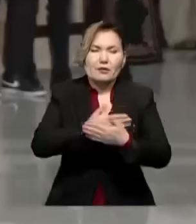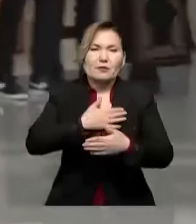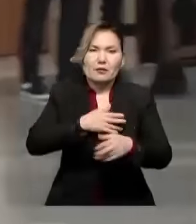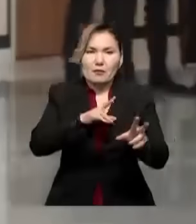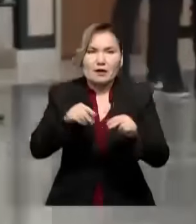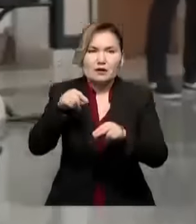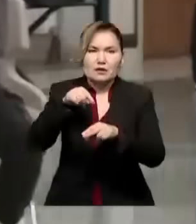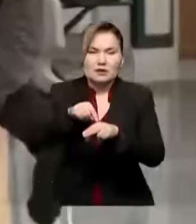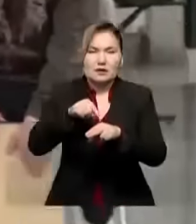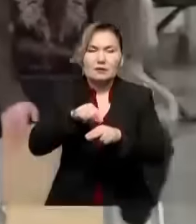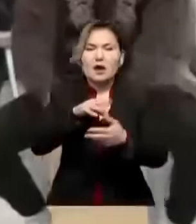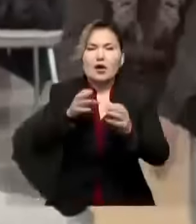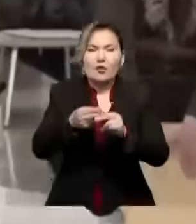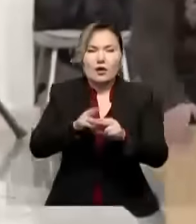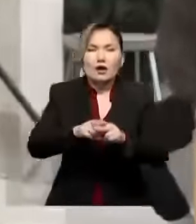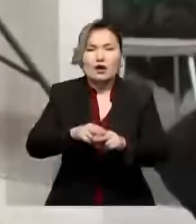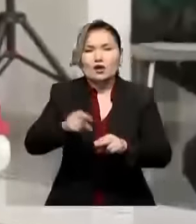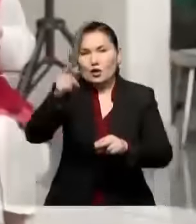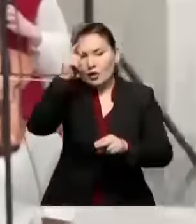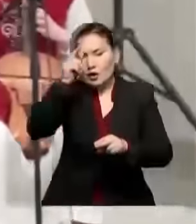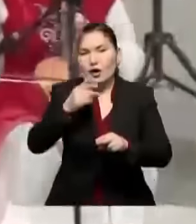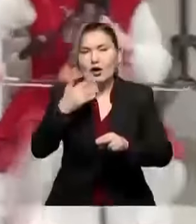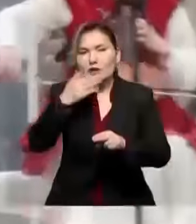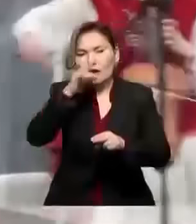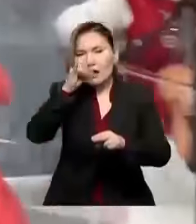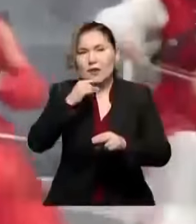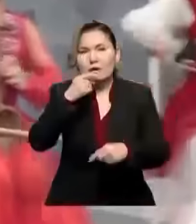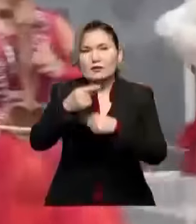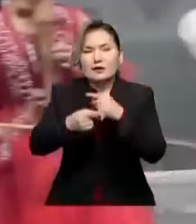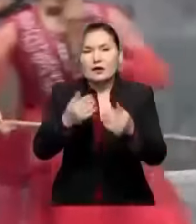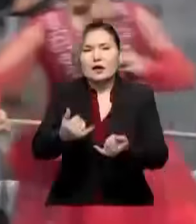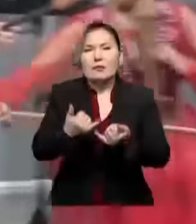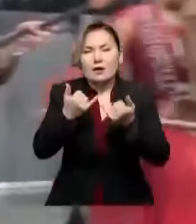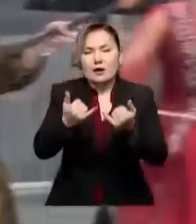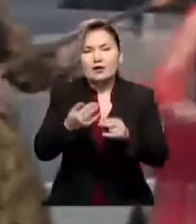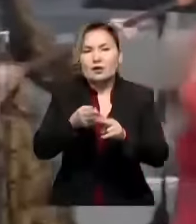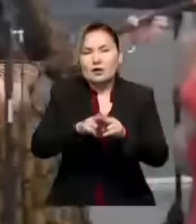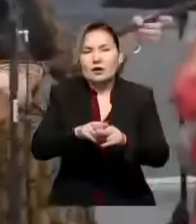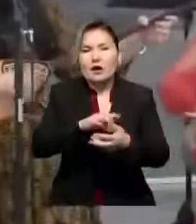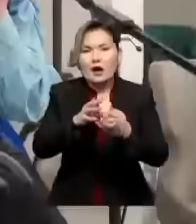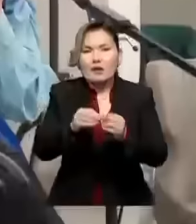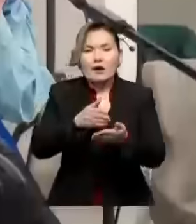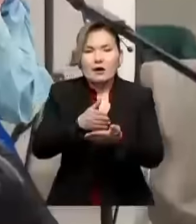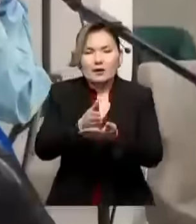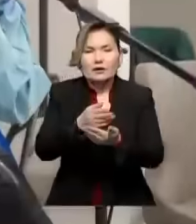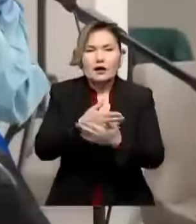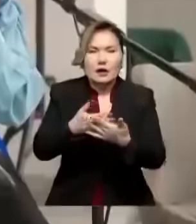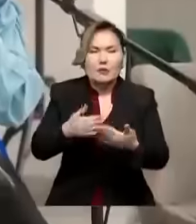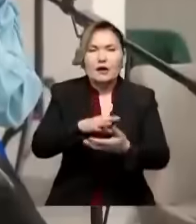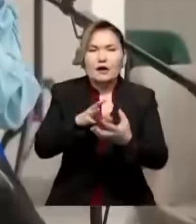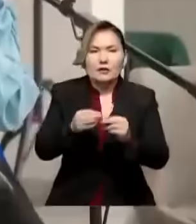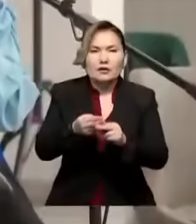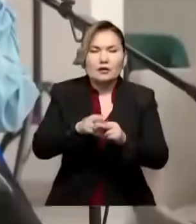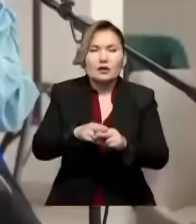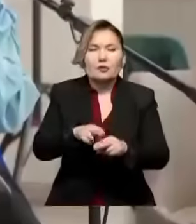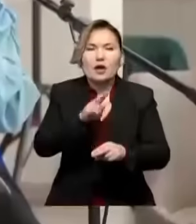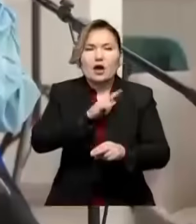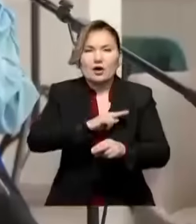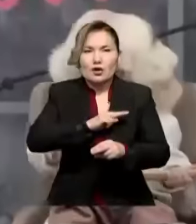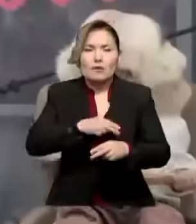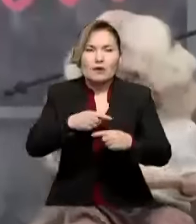санаймыз. Әдетте Түркияда Наурыз мейрамында ұлттық салт-дәстүрді ұлықтауға мән беріледі. Ұстаның темір соғатын төсіне балғамен ұру,